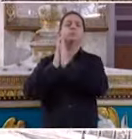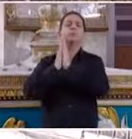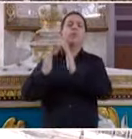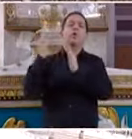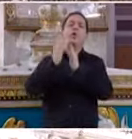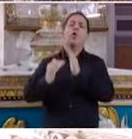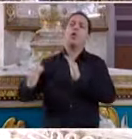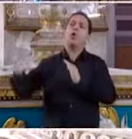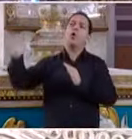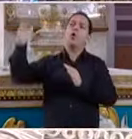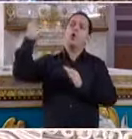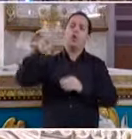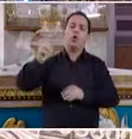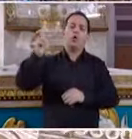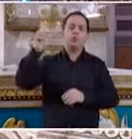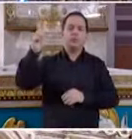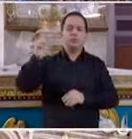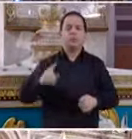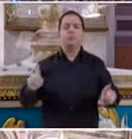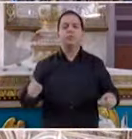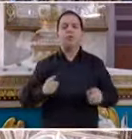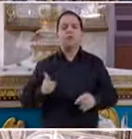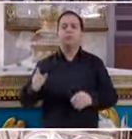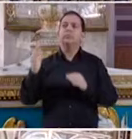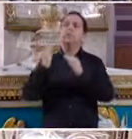δεηθώμεν. Κύριε